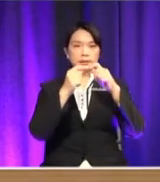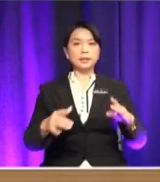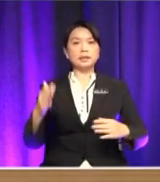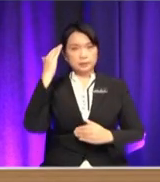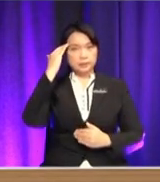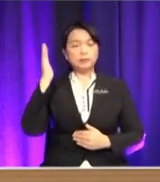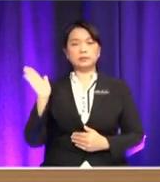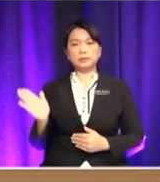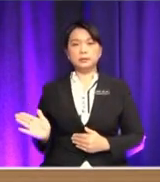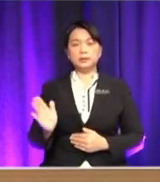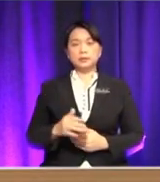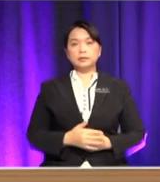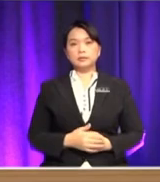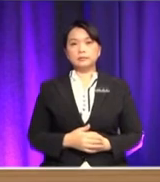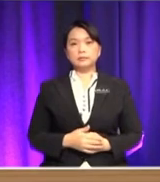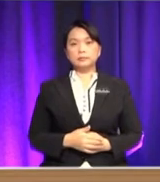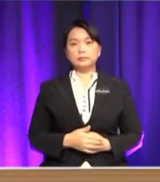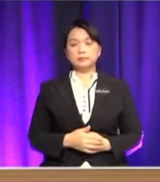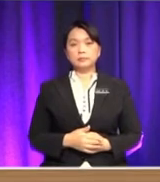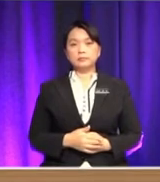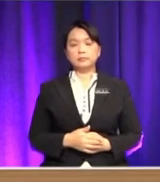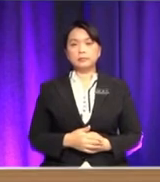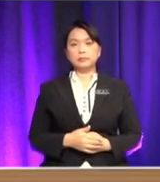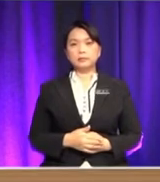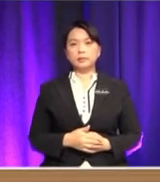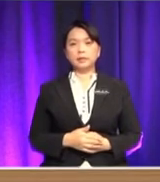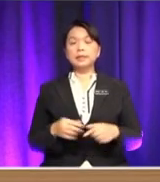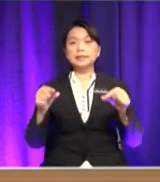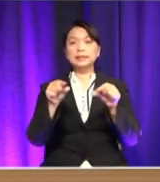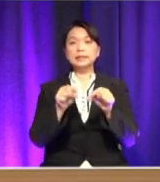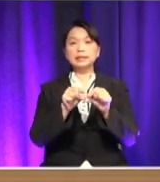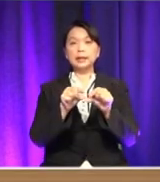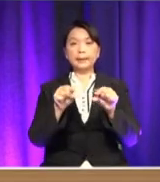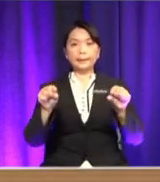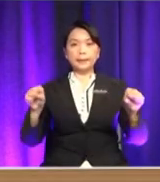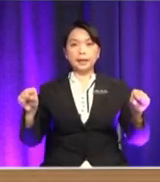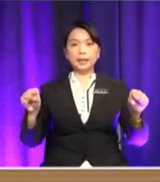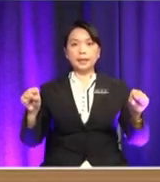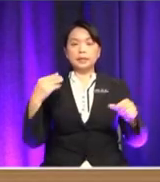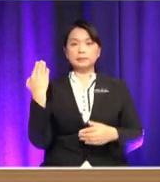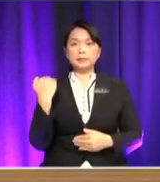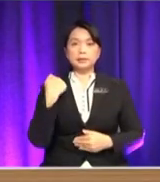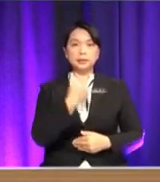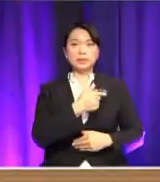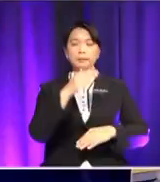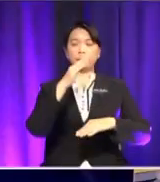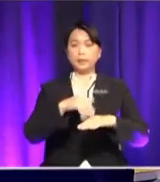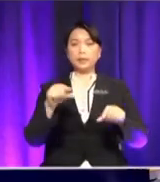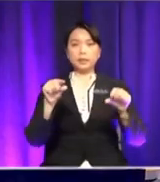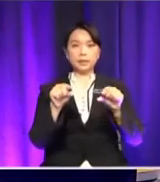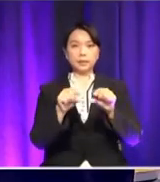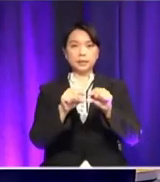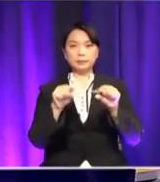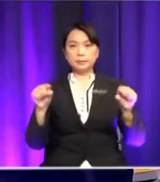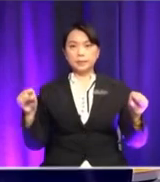Oke Ah ini agar Bang biasa kita pakai gerbang pintu tapi sebenarnya bukan pintu dia adalah